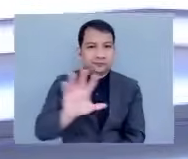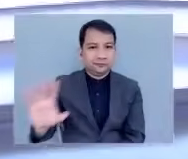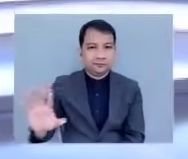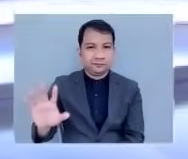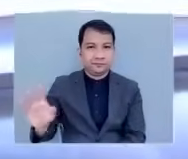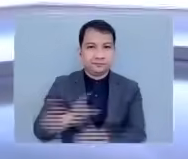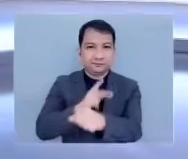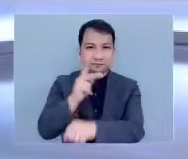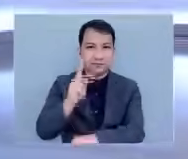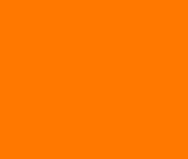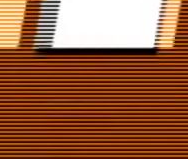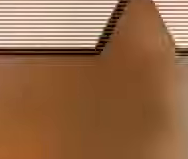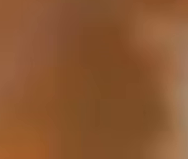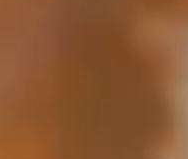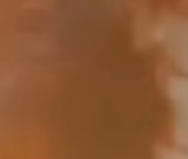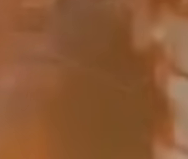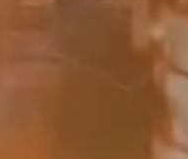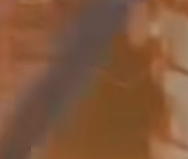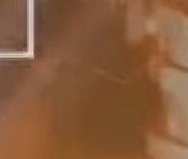Frontline Pilipinas.